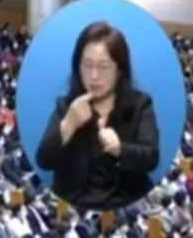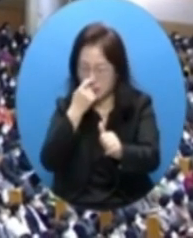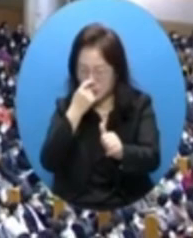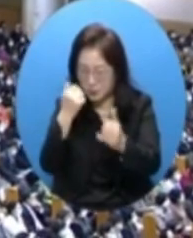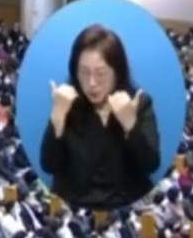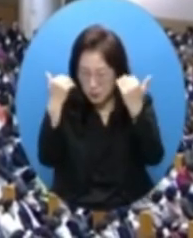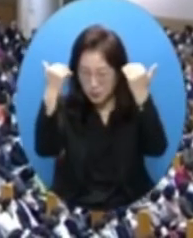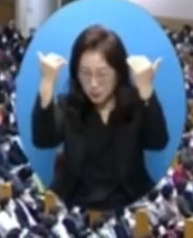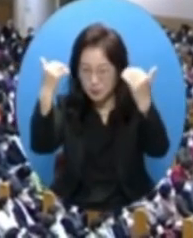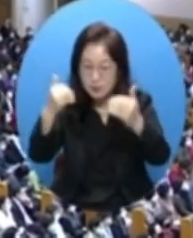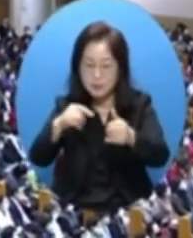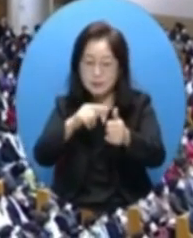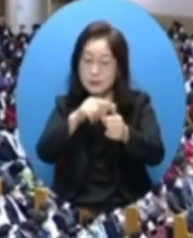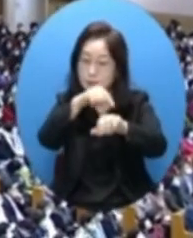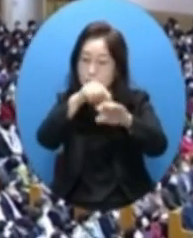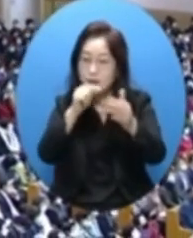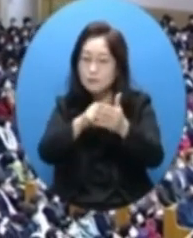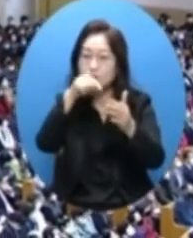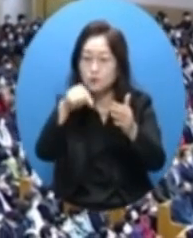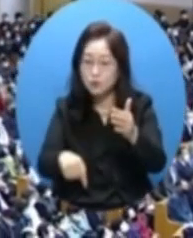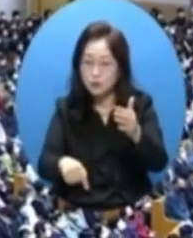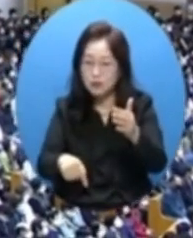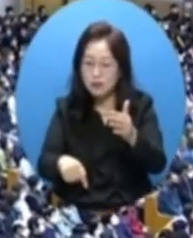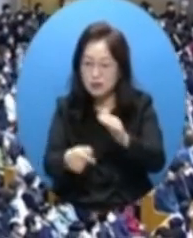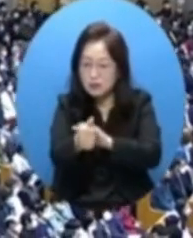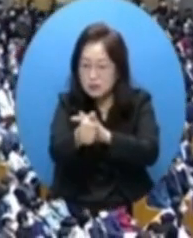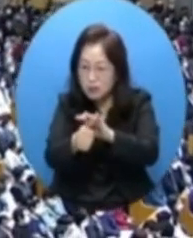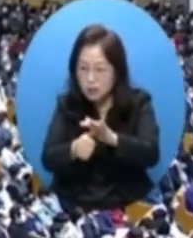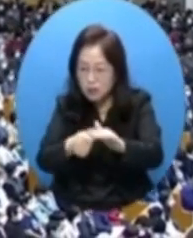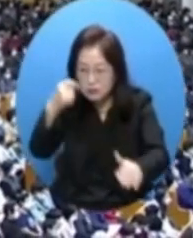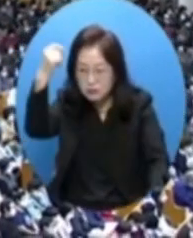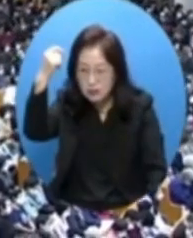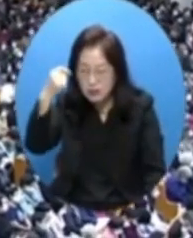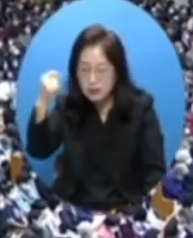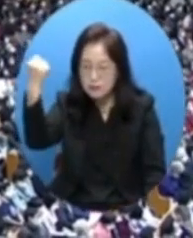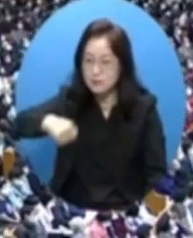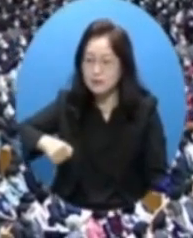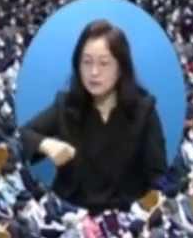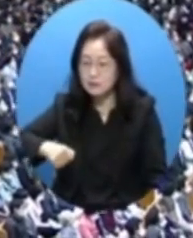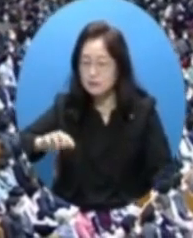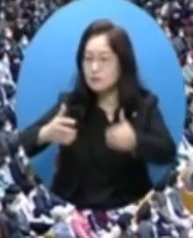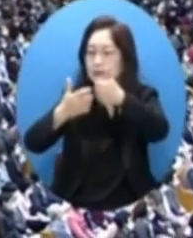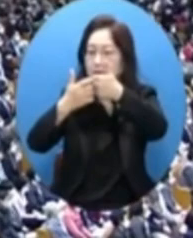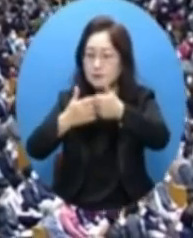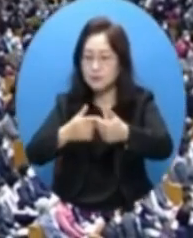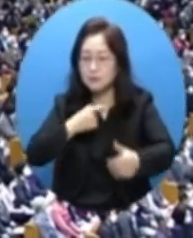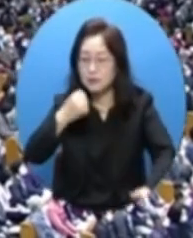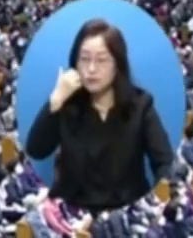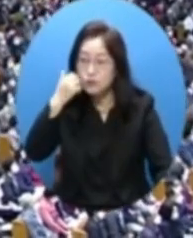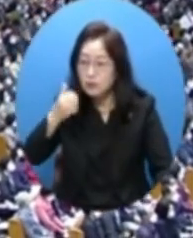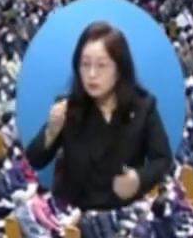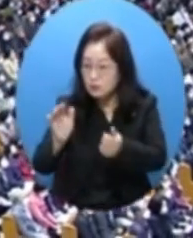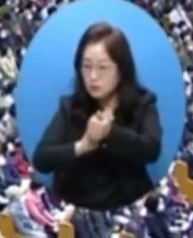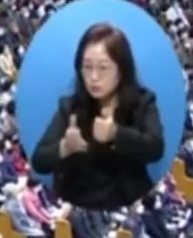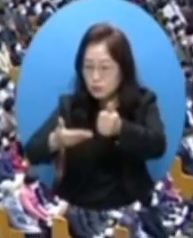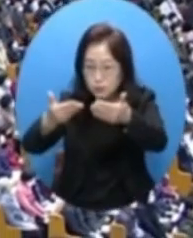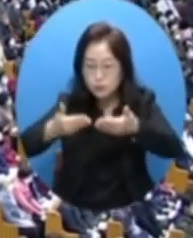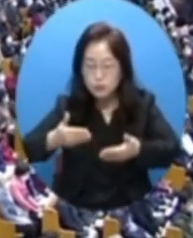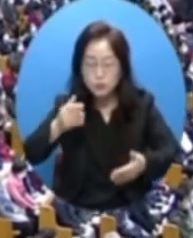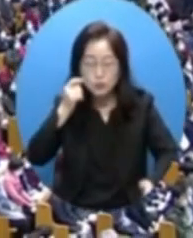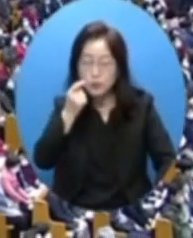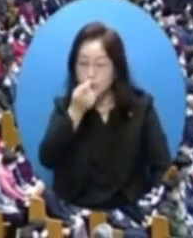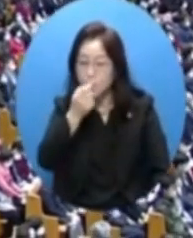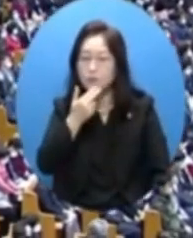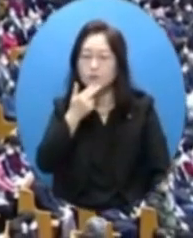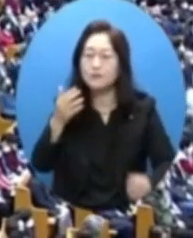자라나면서 그 마음속에 열등감과 반항심으로 가득했습니다 제대로 누굴 자기를 돌봐줄 사람도 없고 제대로 교육도 받지 못해서